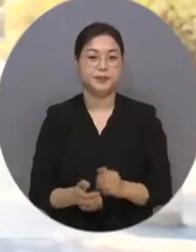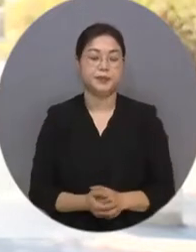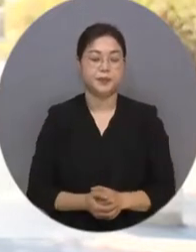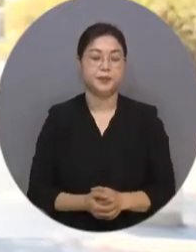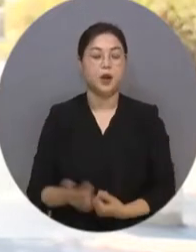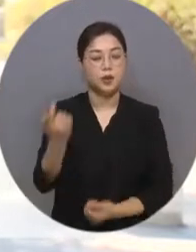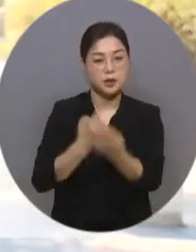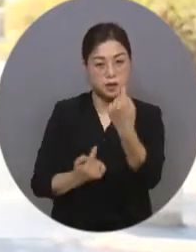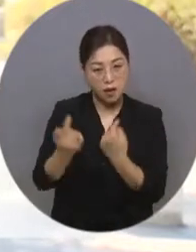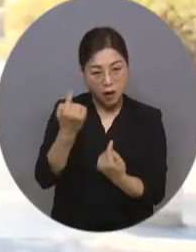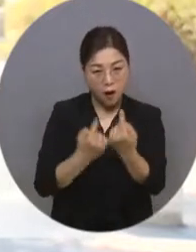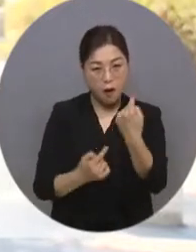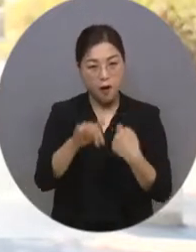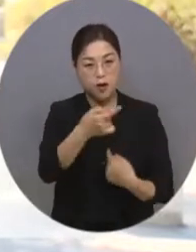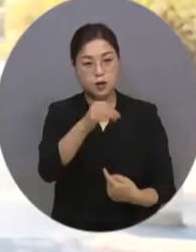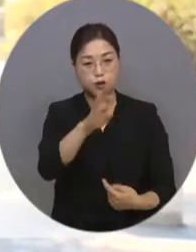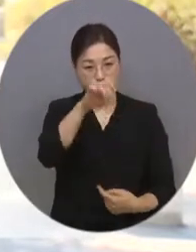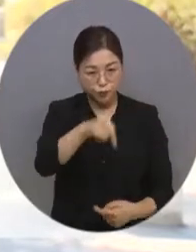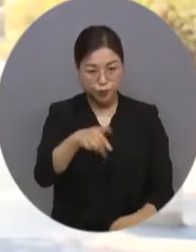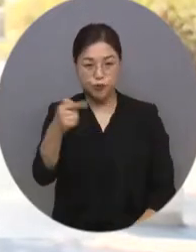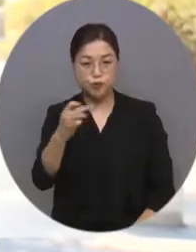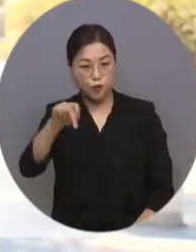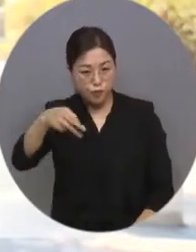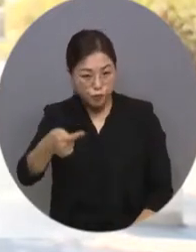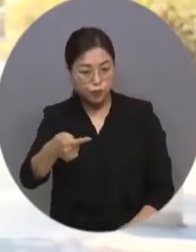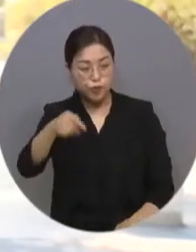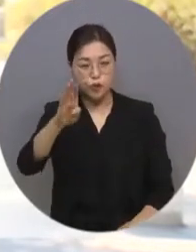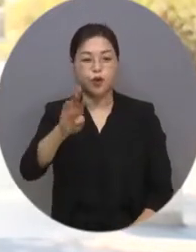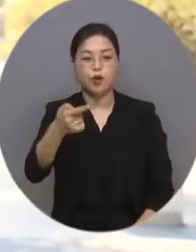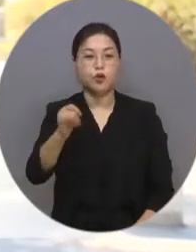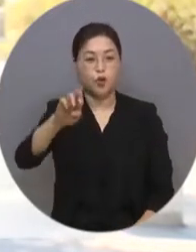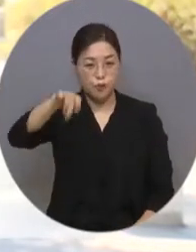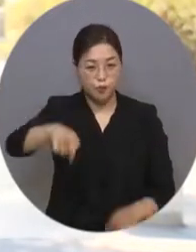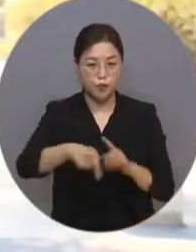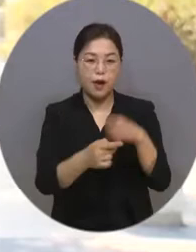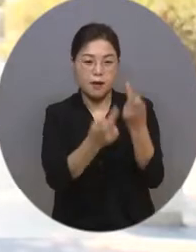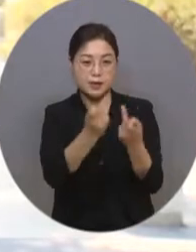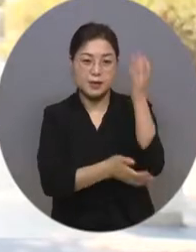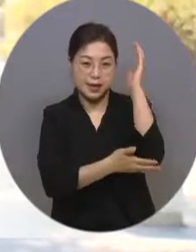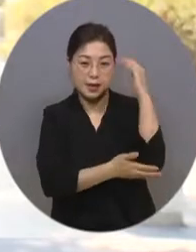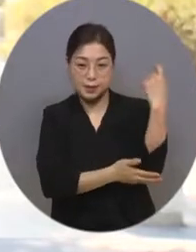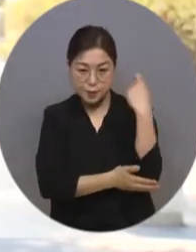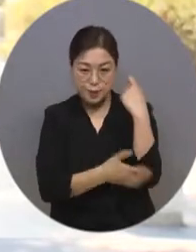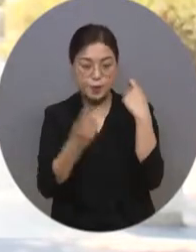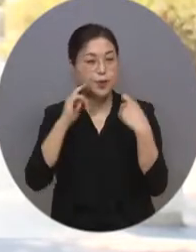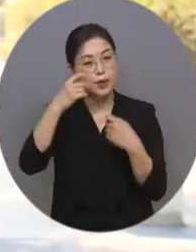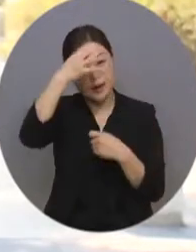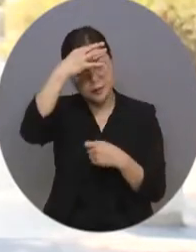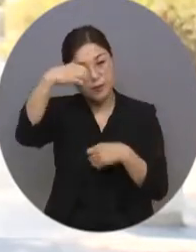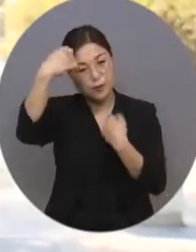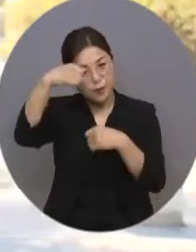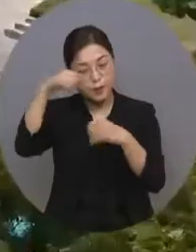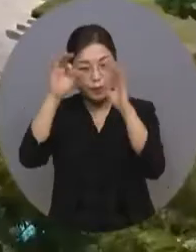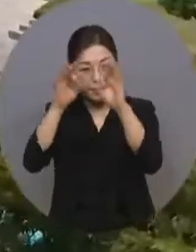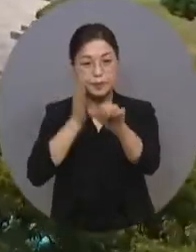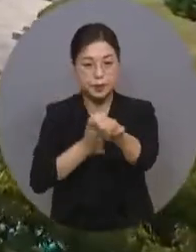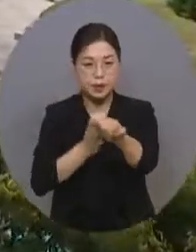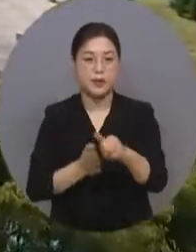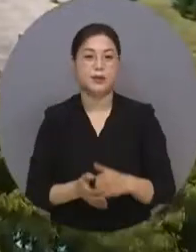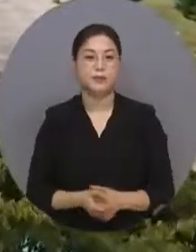많이들 오셔서 흥부와 놀부의 이야기도 듣고 예술 공연도 즐겨주시기 바랍니다